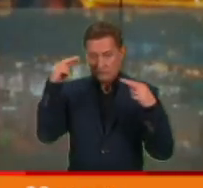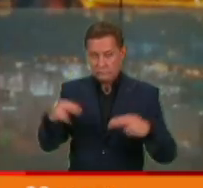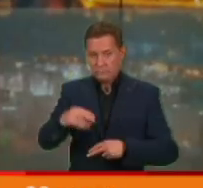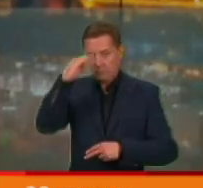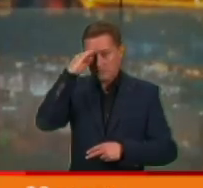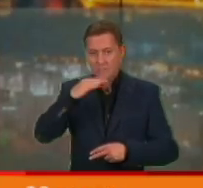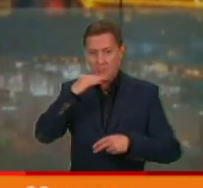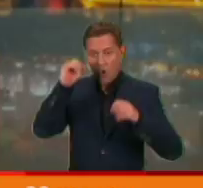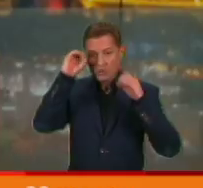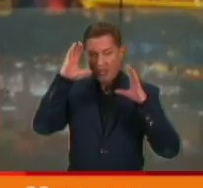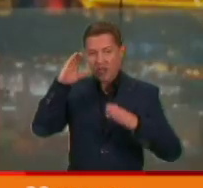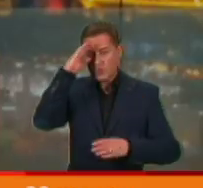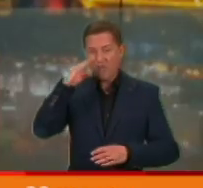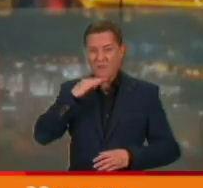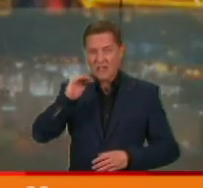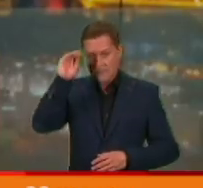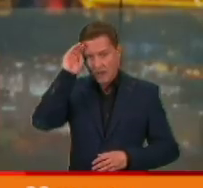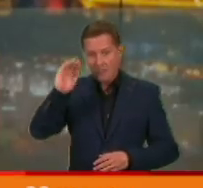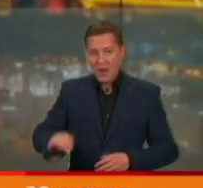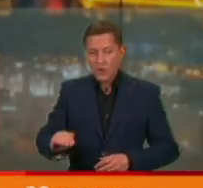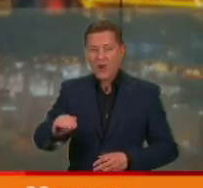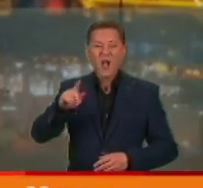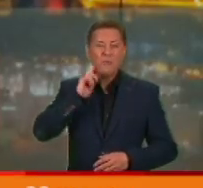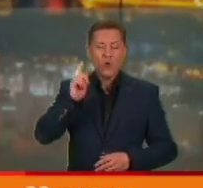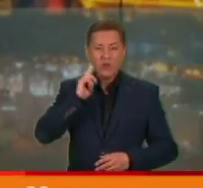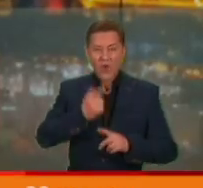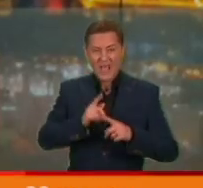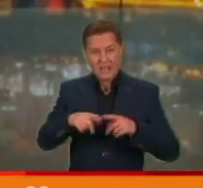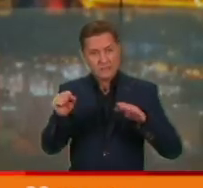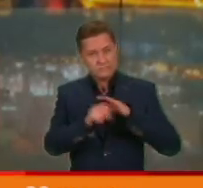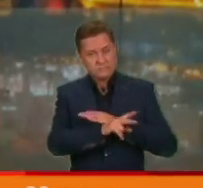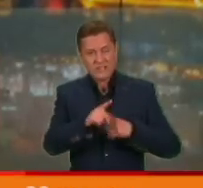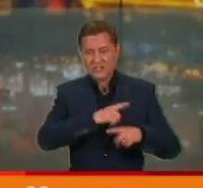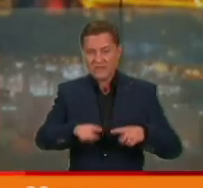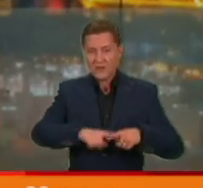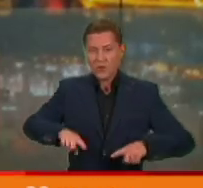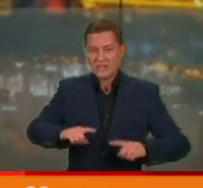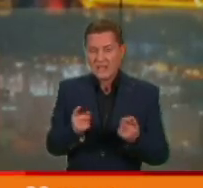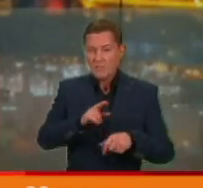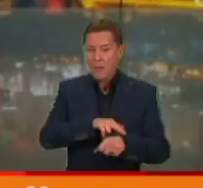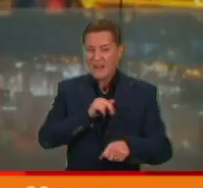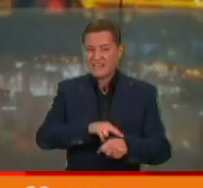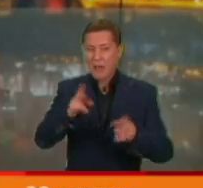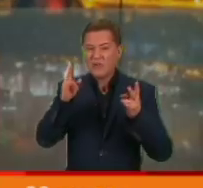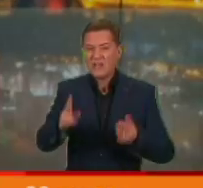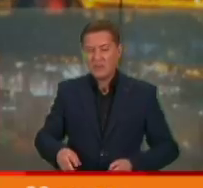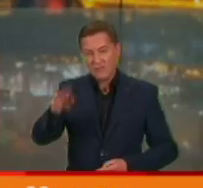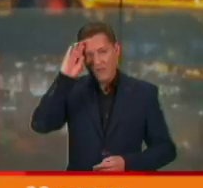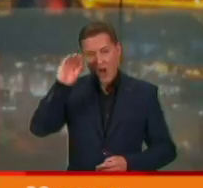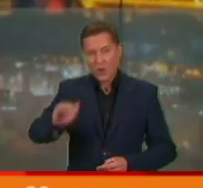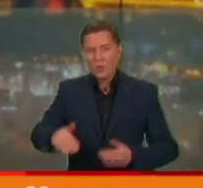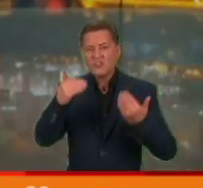очах ошелешеного батька малюка. Молодика, який хотів накивати п'ятами, швидко затримали поліціянти, а потерпілого хлопчика